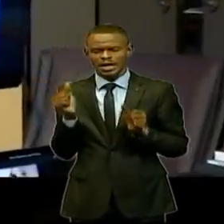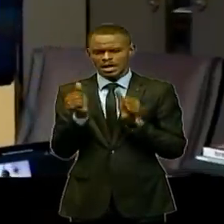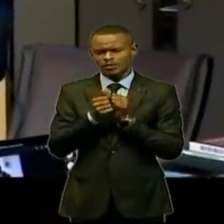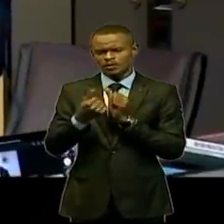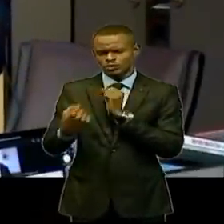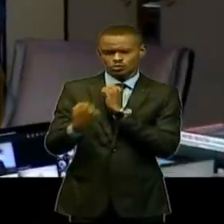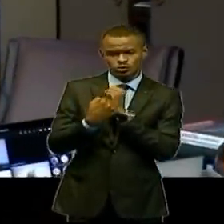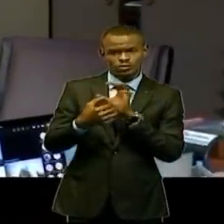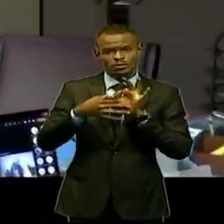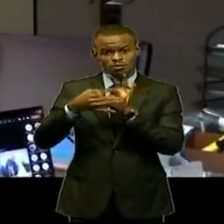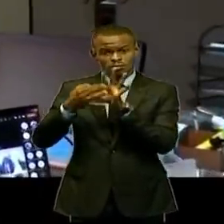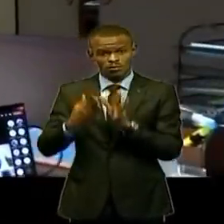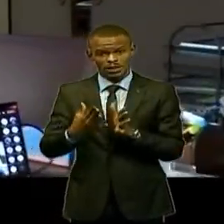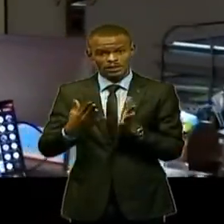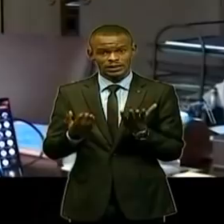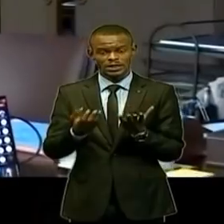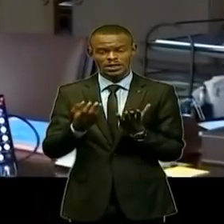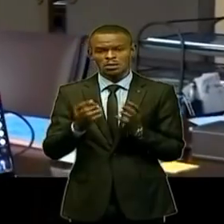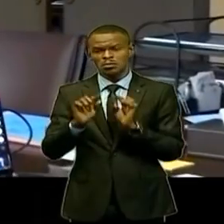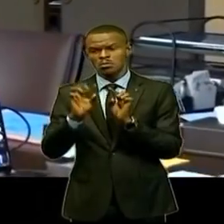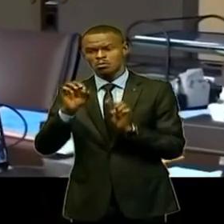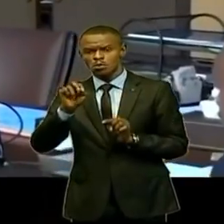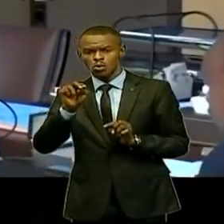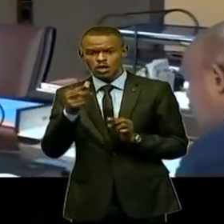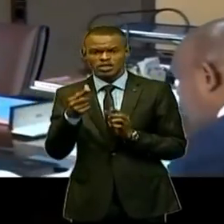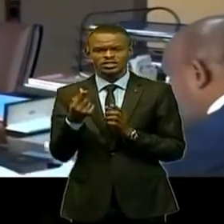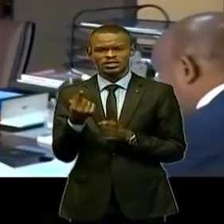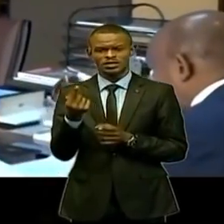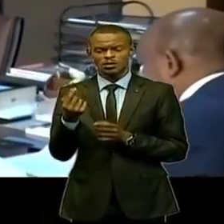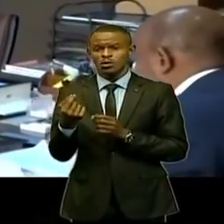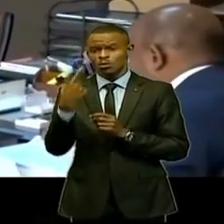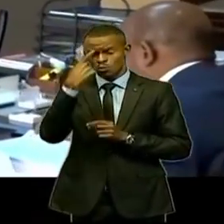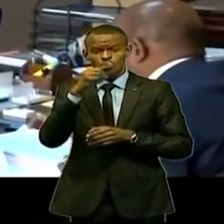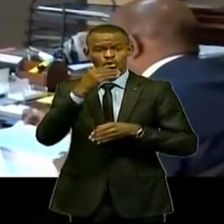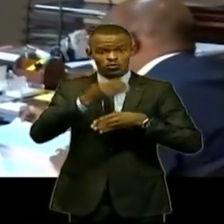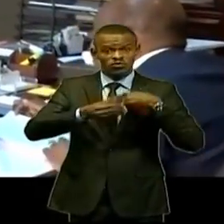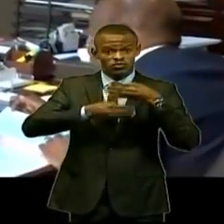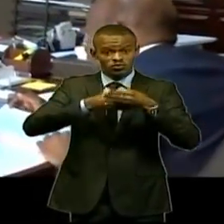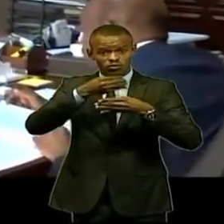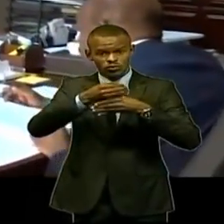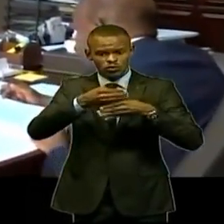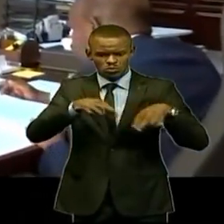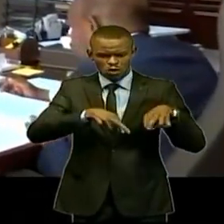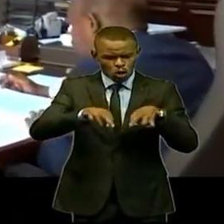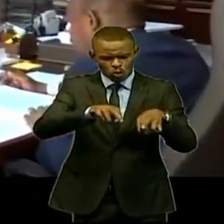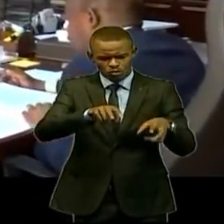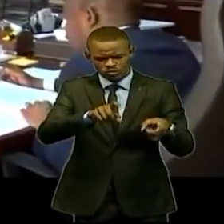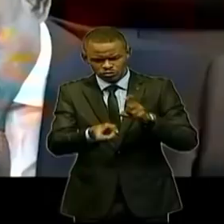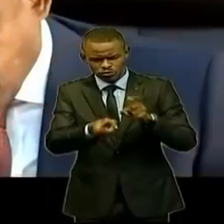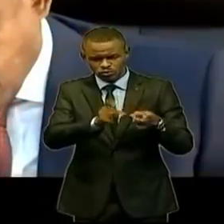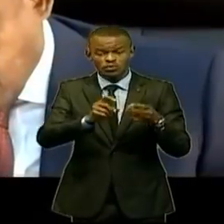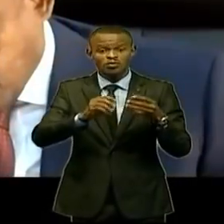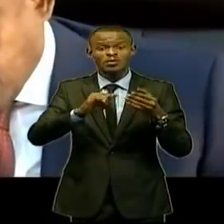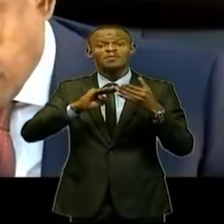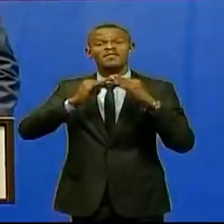fonds, pour la réhabilitation et la construction des voiries dans la ville de Kinshasa.